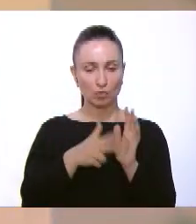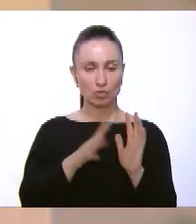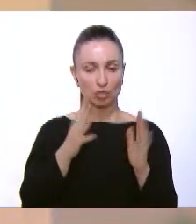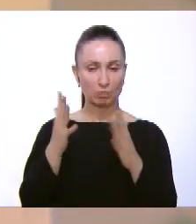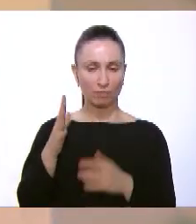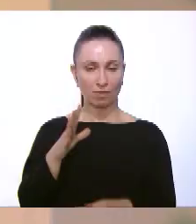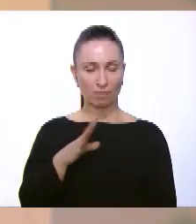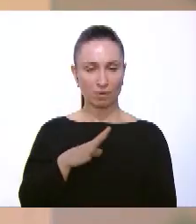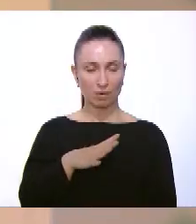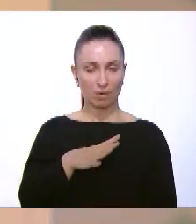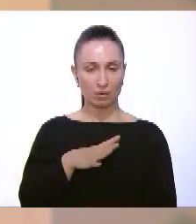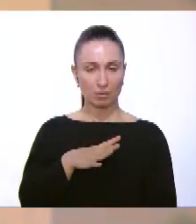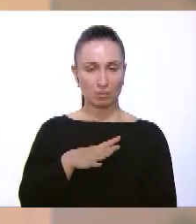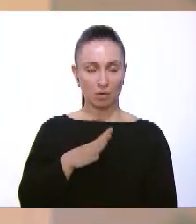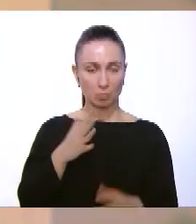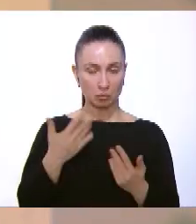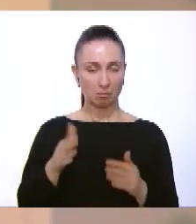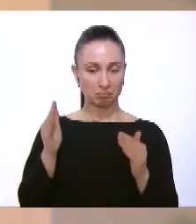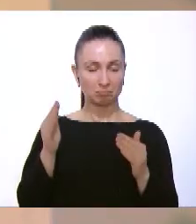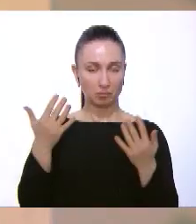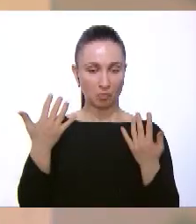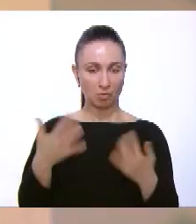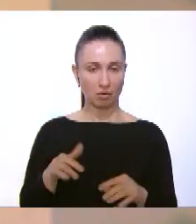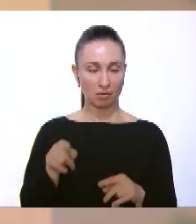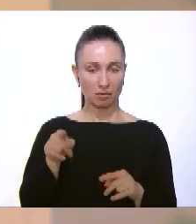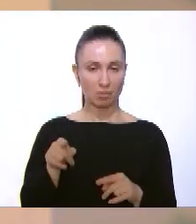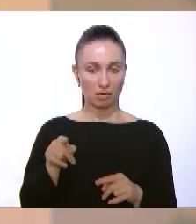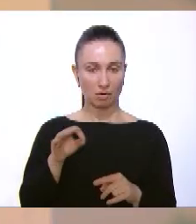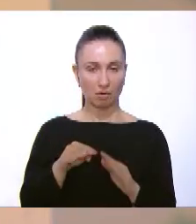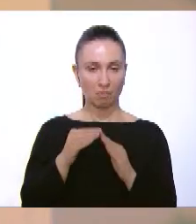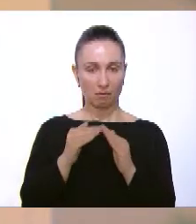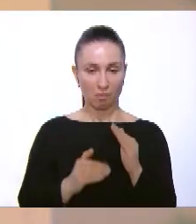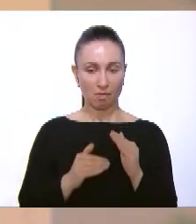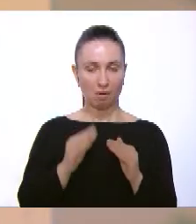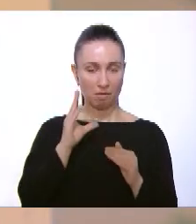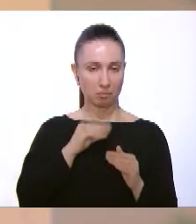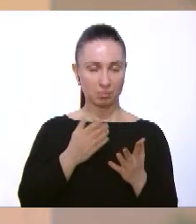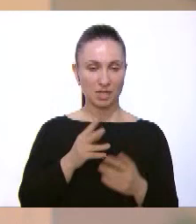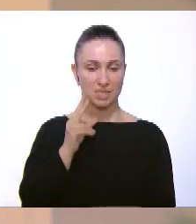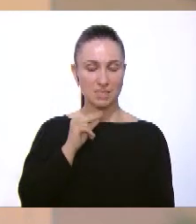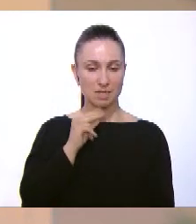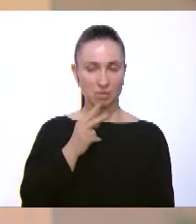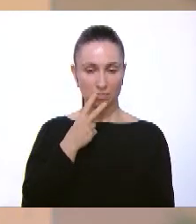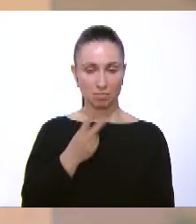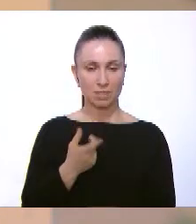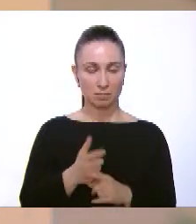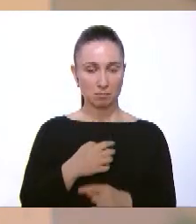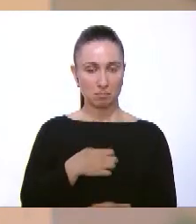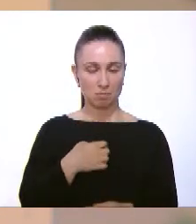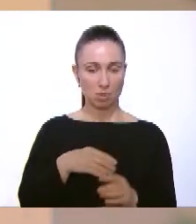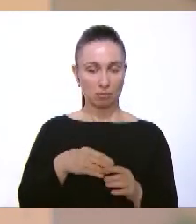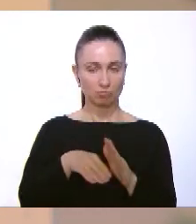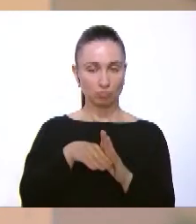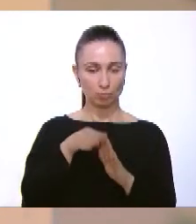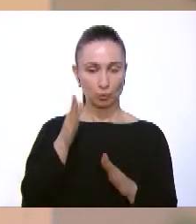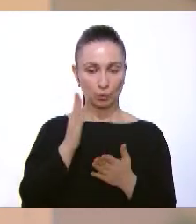შემთხვევა გავაუმჯობესებდით, თურმე შეიძლება მასზე კვებითაც ჩავიდეთ, ასე ვთქვათ, ციფრობრივი მონაცემები მნიშვნელოვნად გაუმჯობესებული.